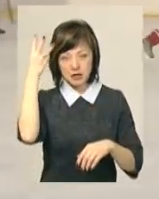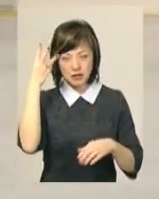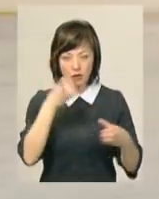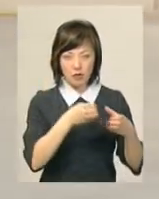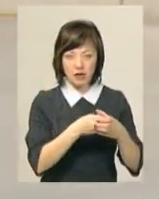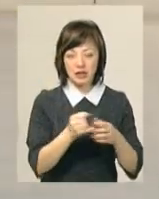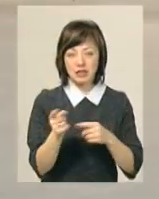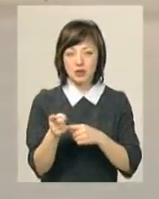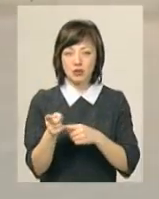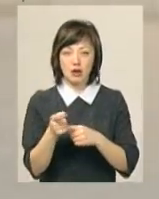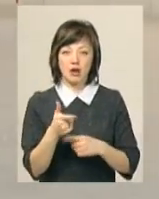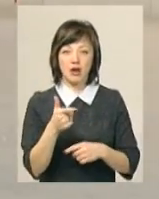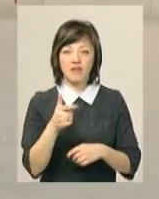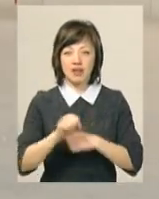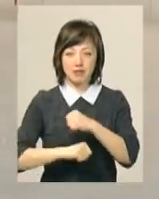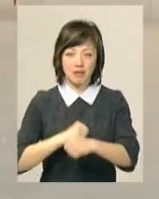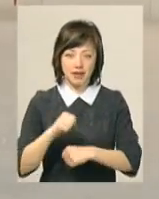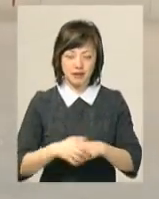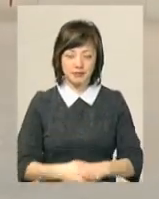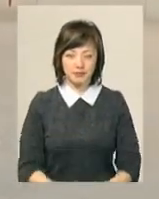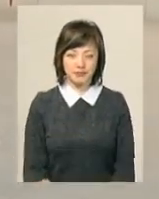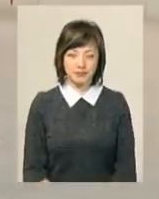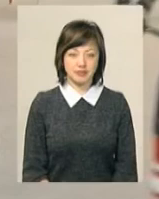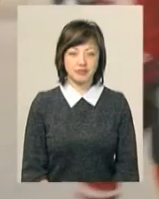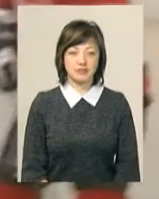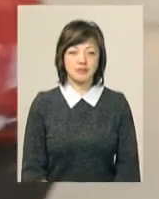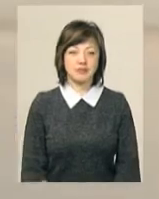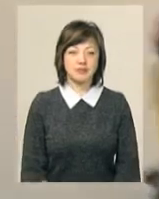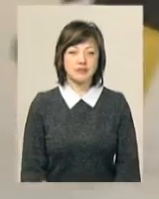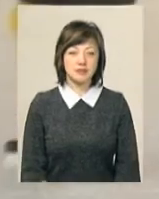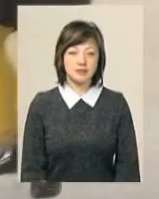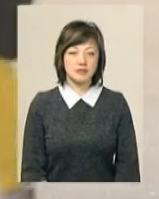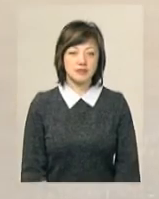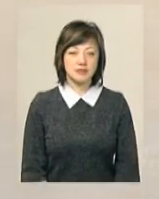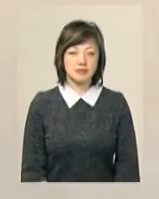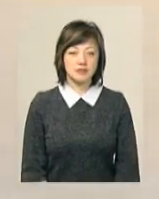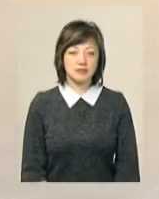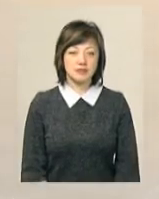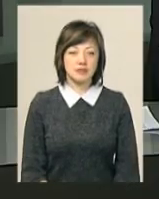легіон» та «Тернопільські галицькі ведмеді». Світлана Поробок, Володимир Саприкін, Новини, Поділля Центр.